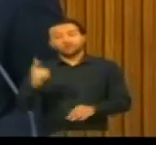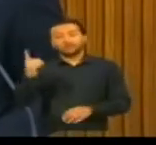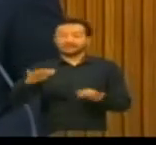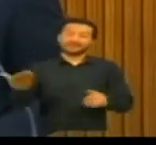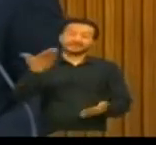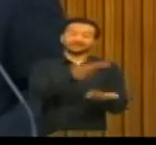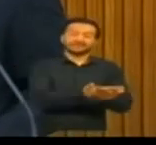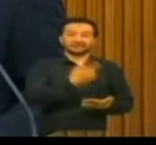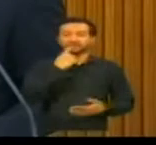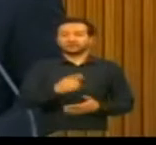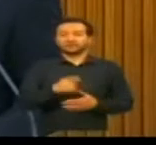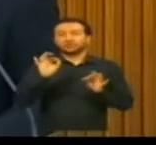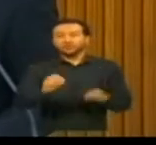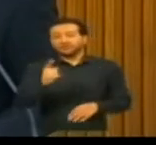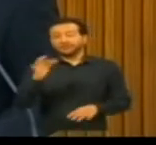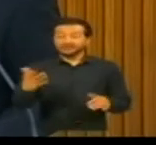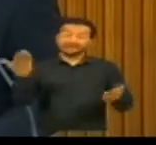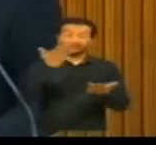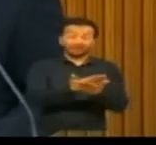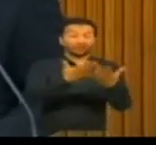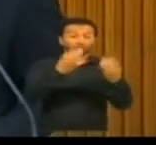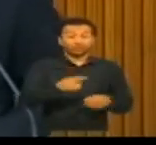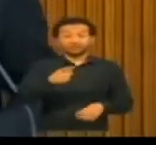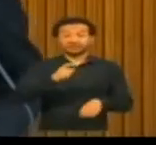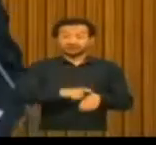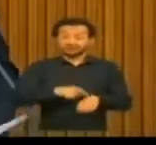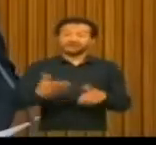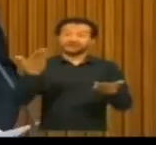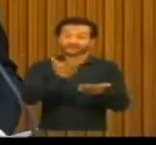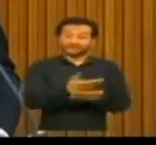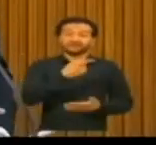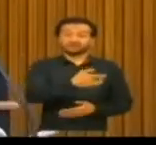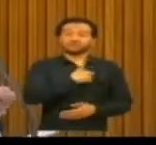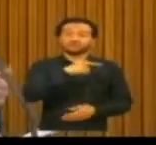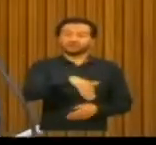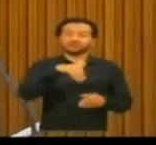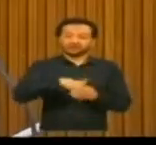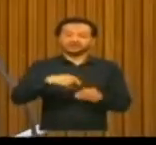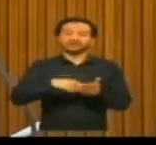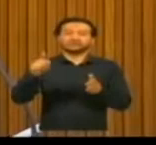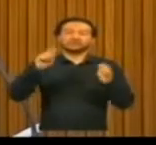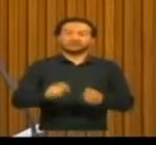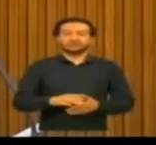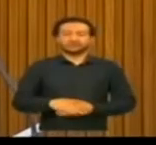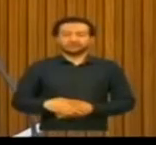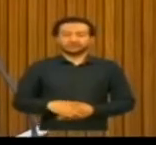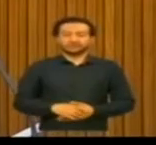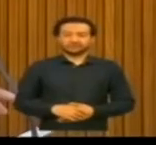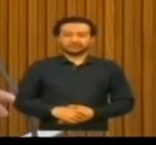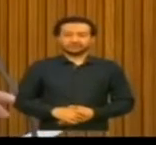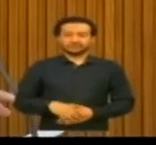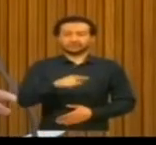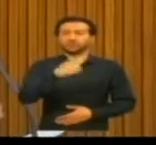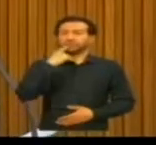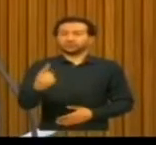verin. Şöyle bir dilekçe verirseniz ve zamanında verirseniz biz bu seçimi iptal ettirebiliriz. Bunu